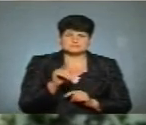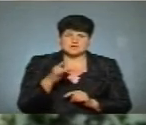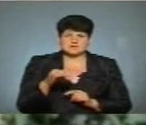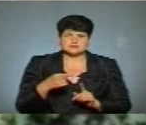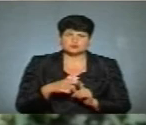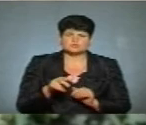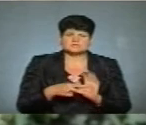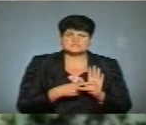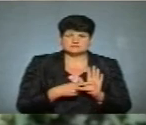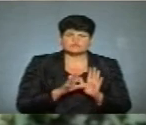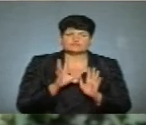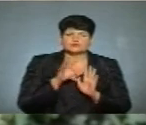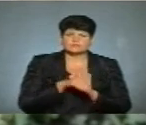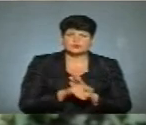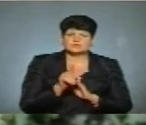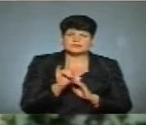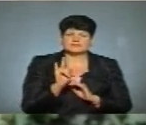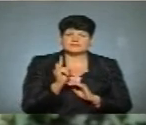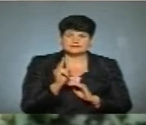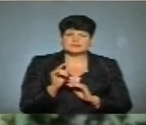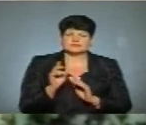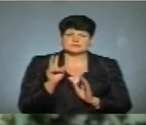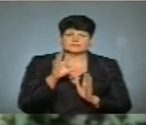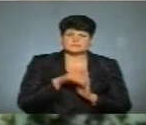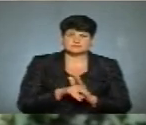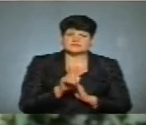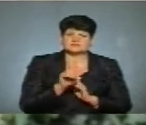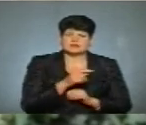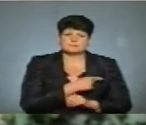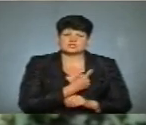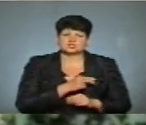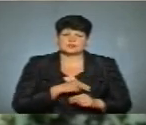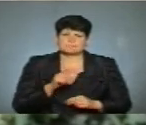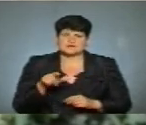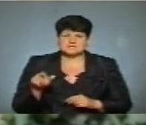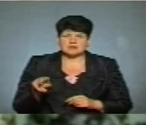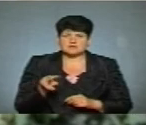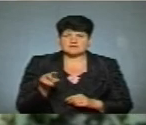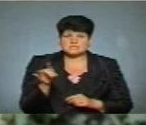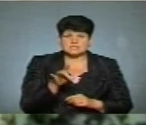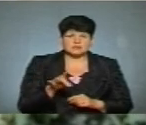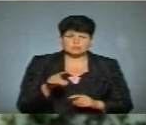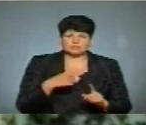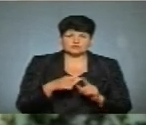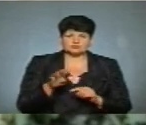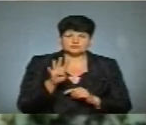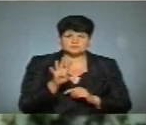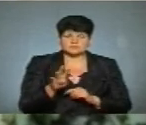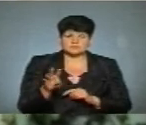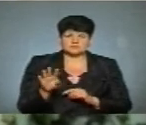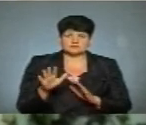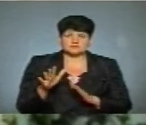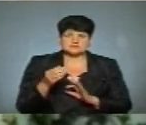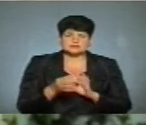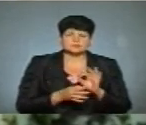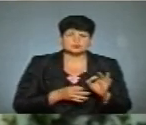7, в тому числі одна дитина та два медичних працівники, Лановецький район – 4 випадки за добу,